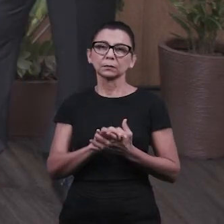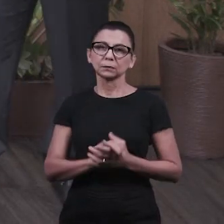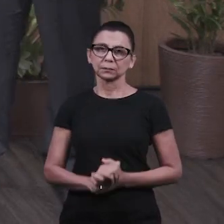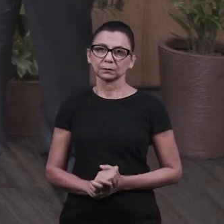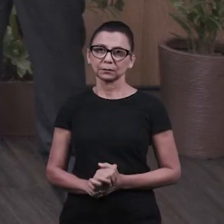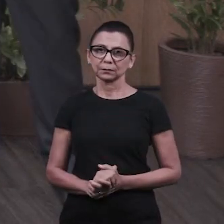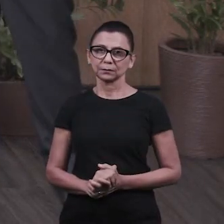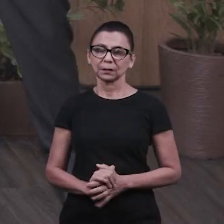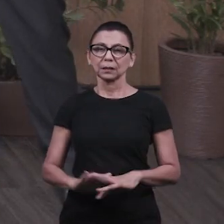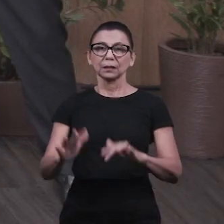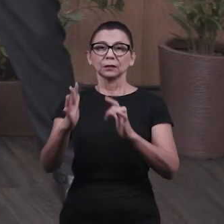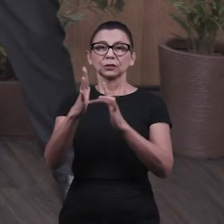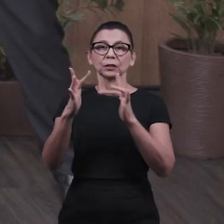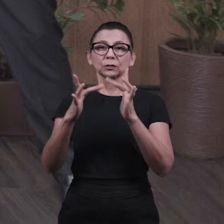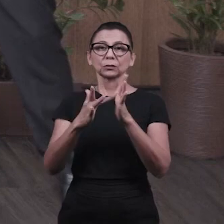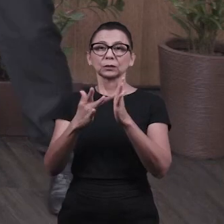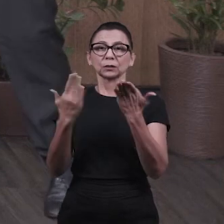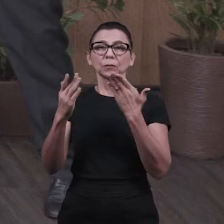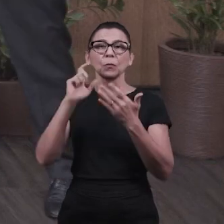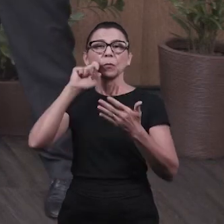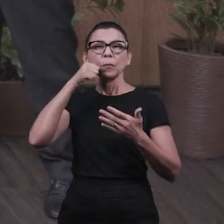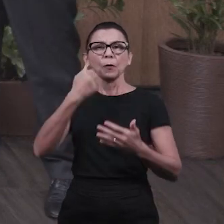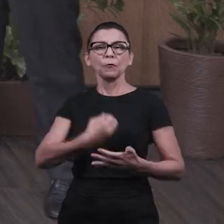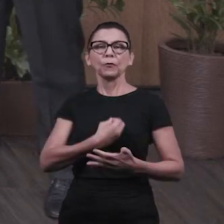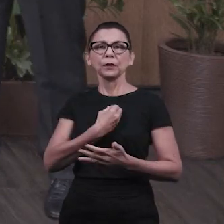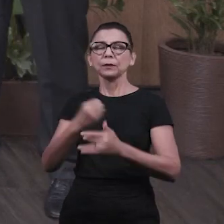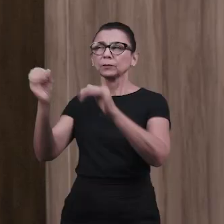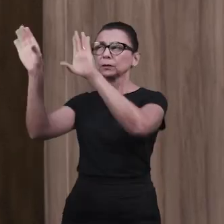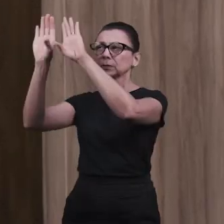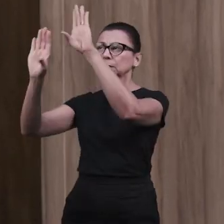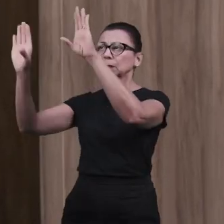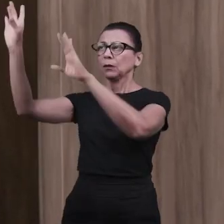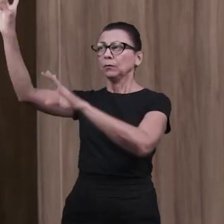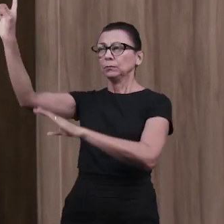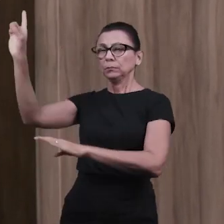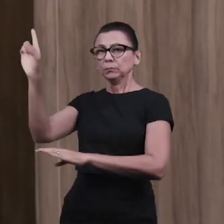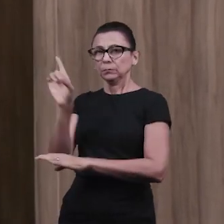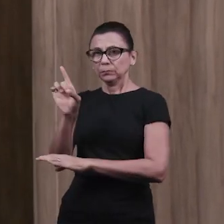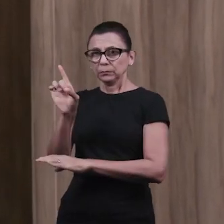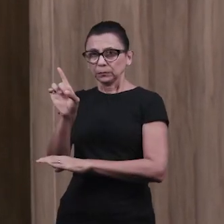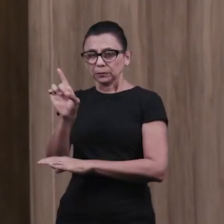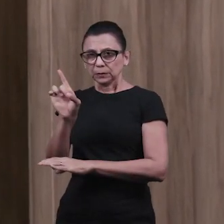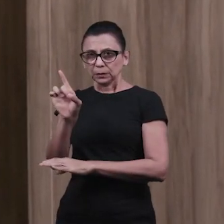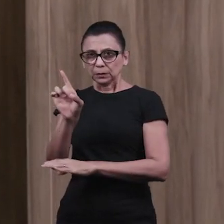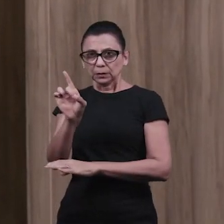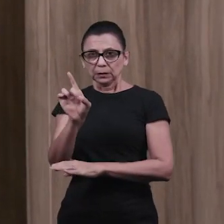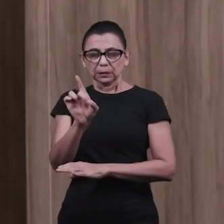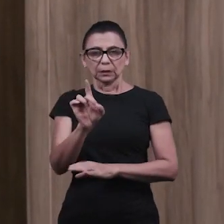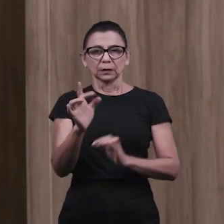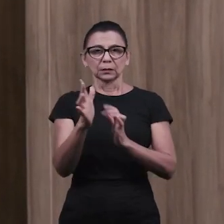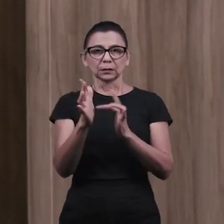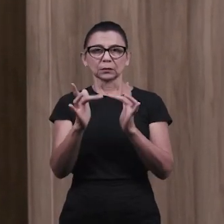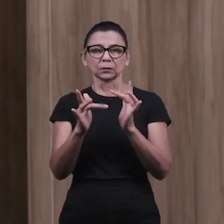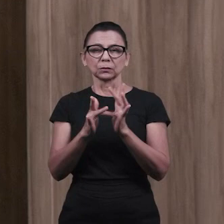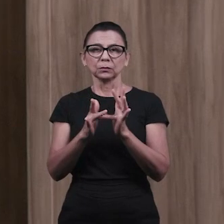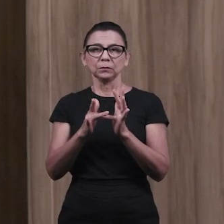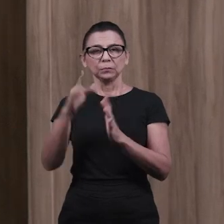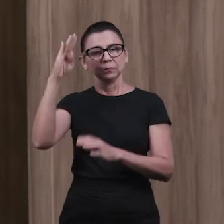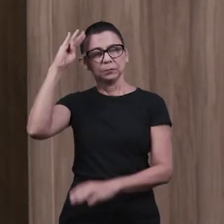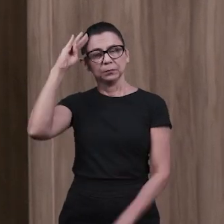le centre du salut de l'homme. Et plus, celui qui mange de ce pain vivant, qui est son